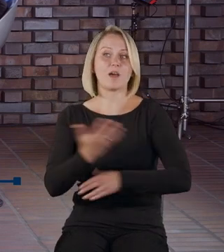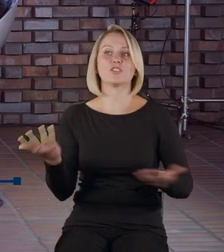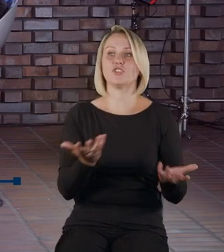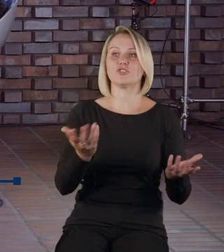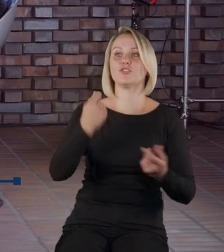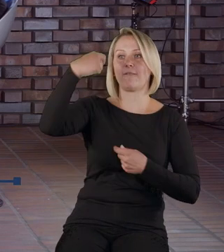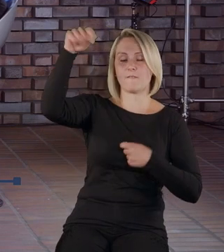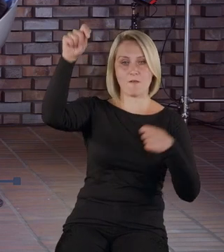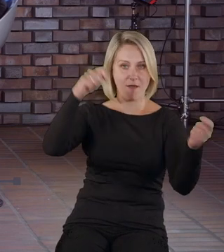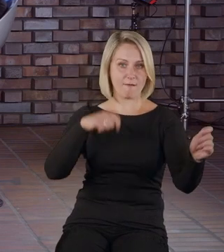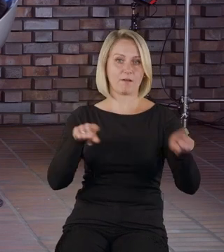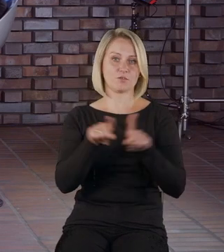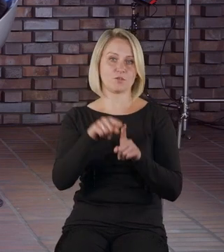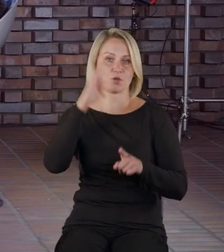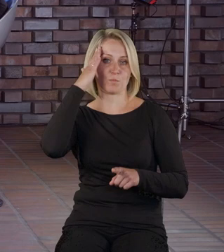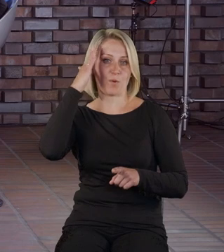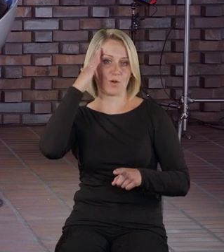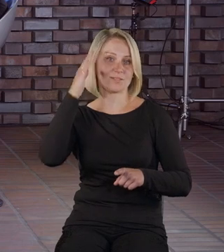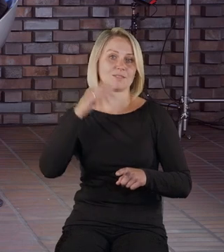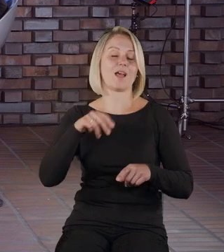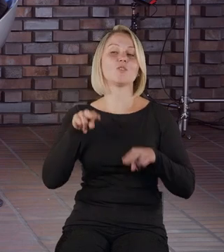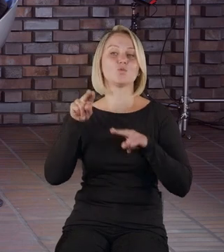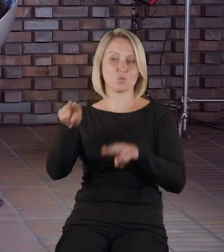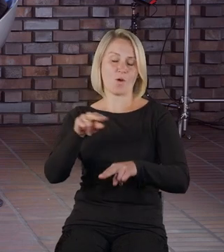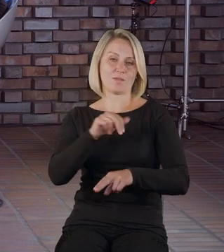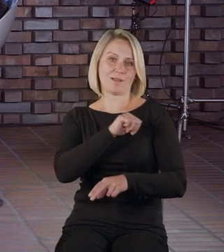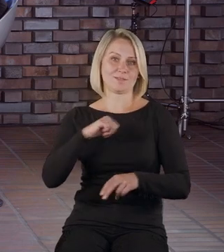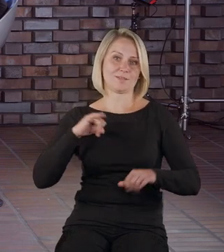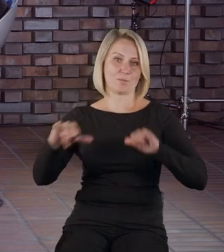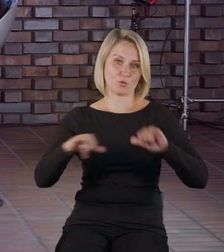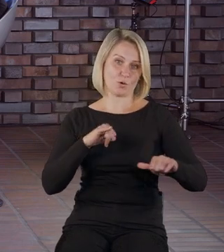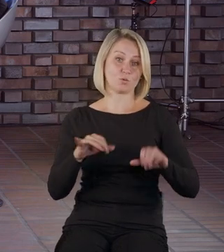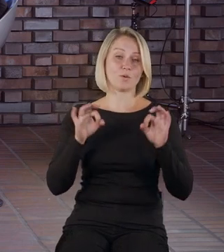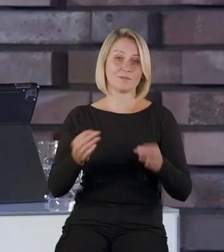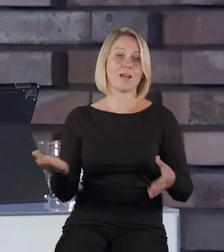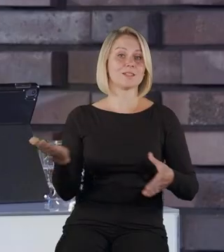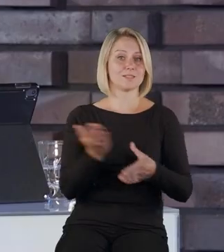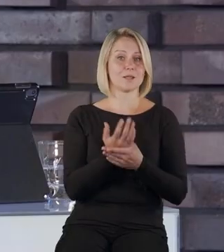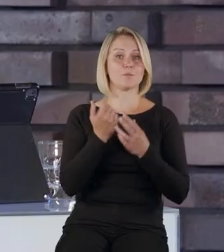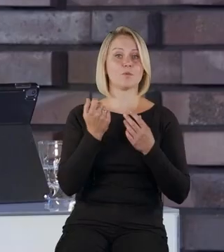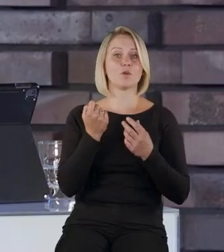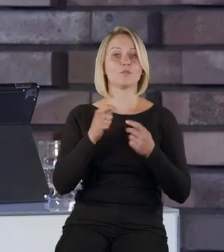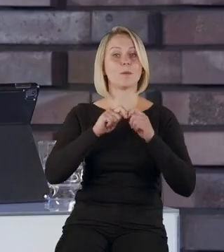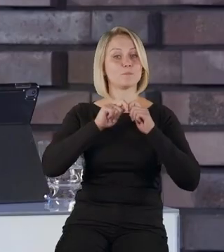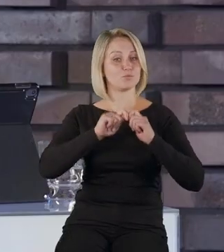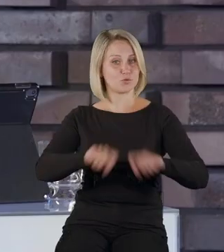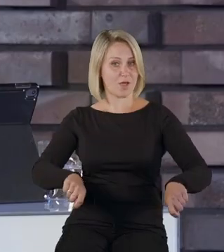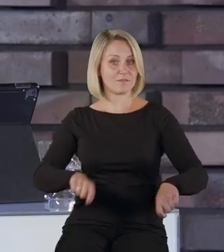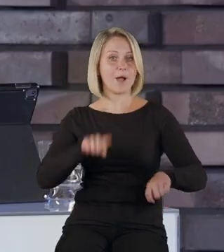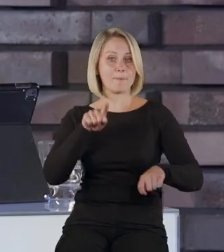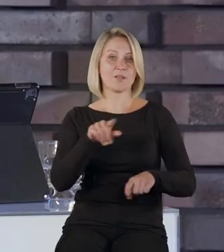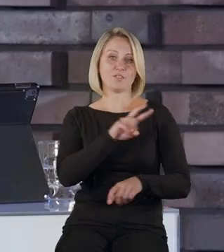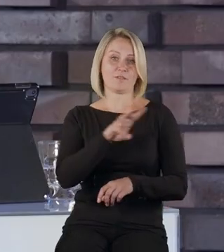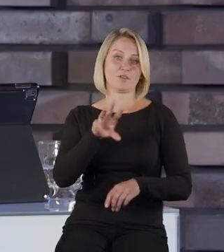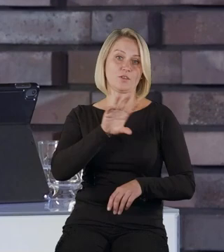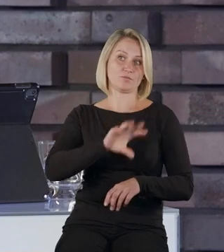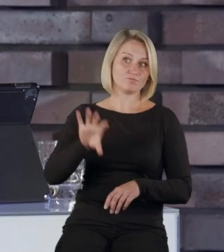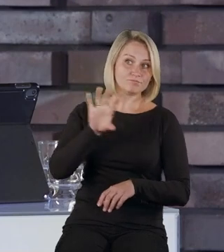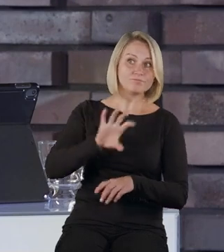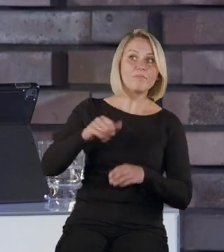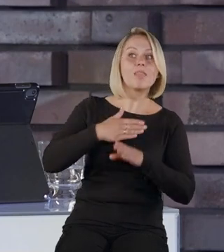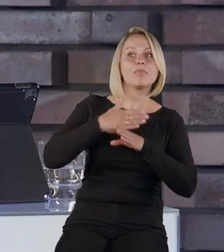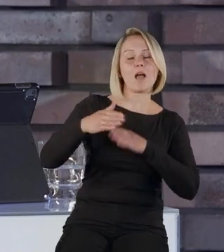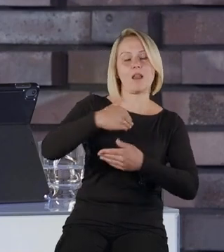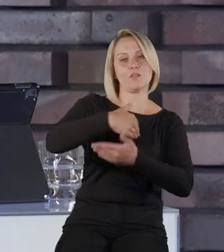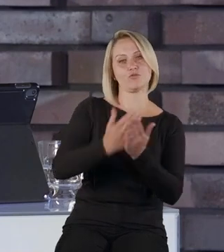możecie wyjechać, a także poznaliście członków samorządu studenckiego. Teraz zapraszamy na krótką przerwę, podczas której możecie zobaczyć, co czeka nas w